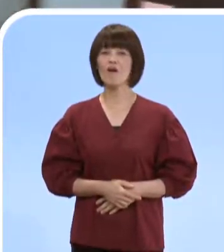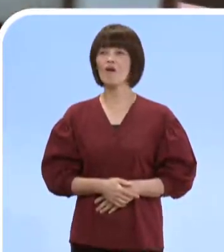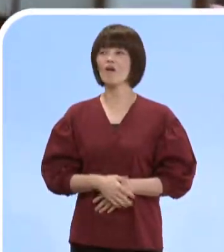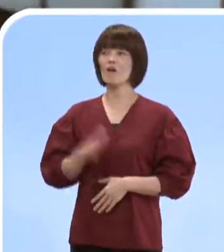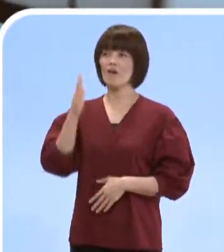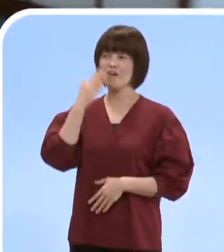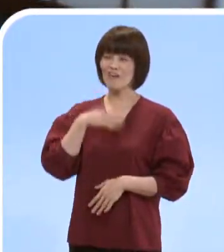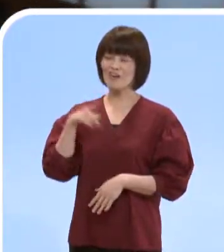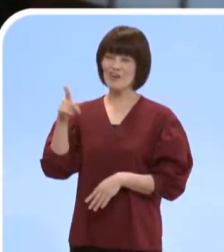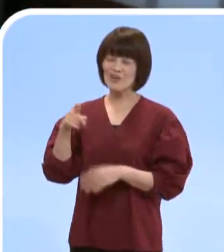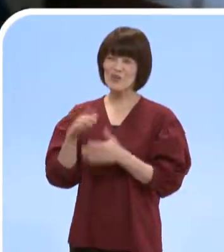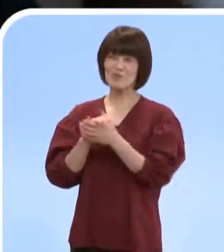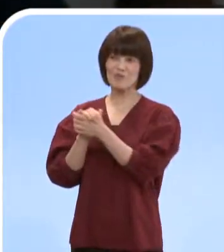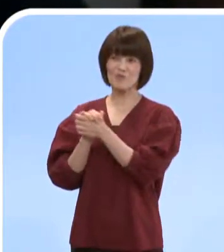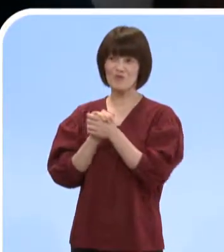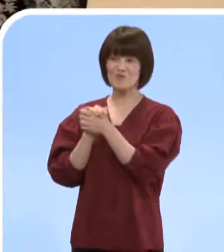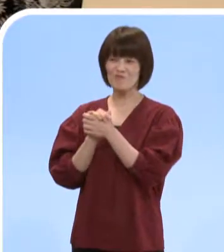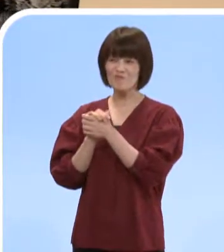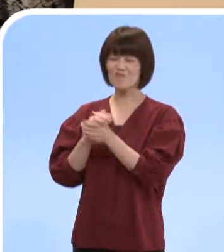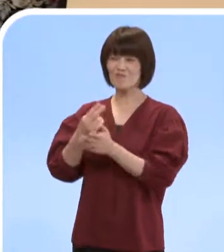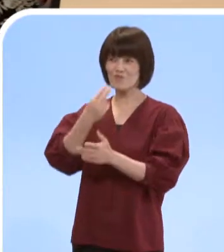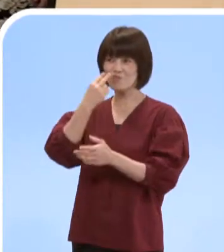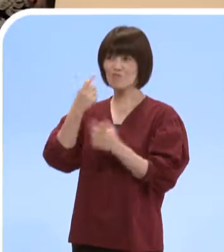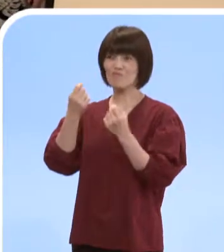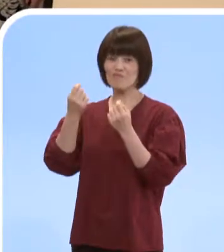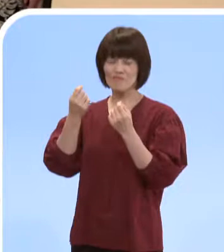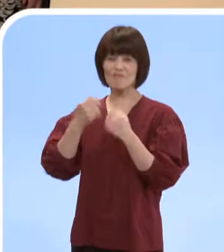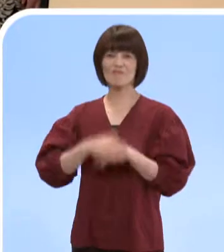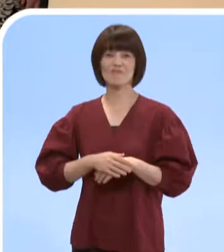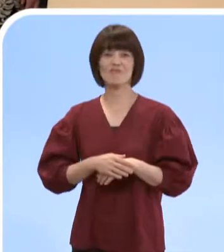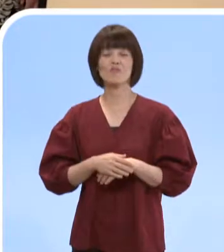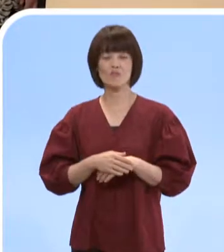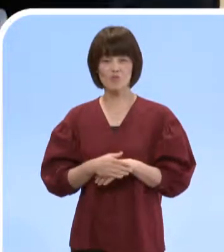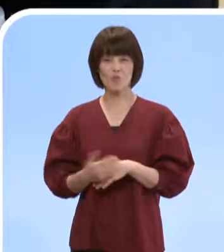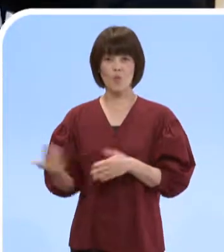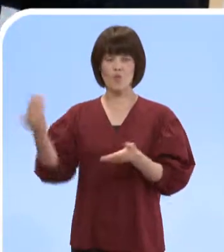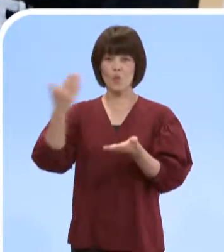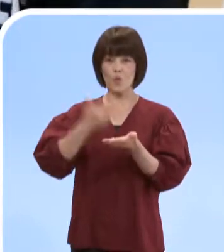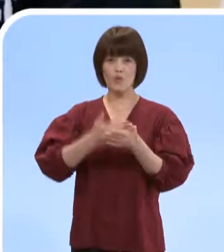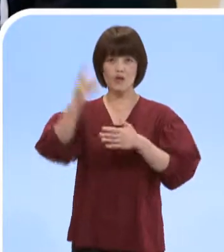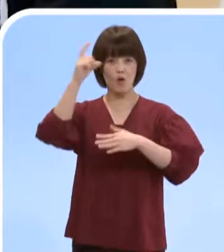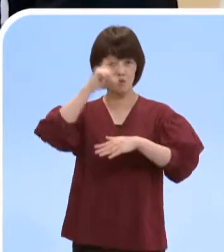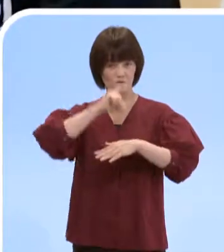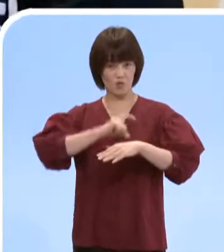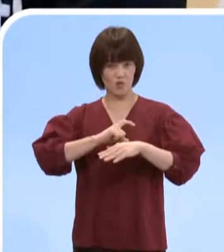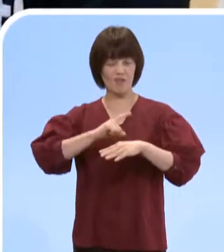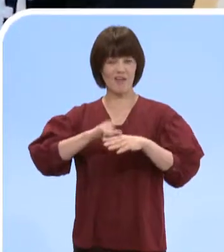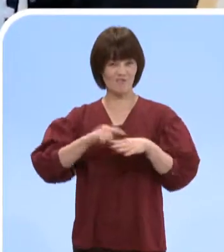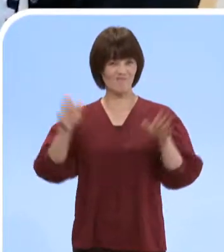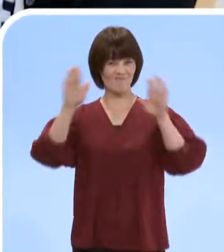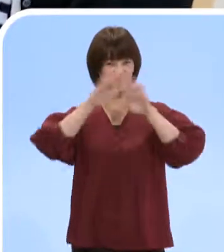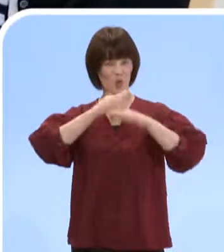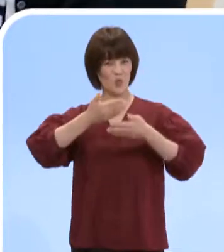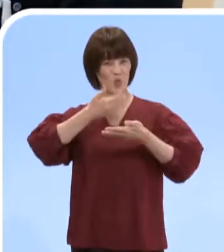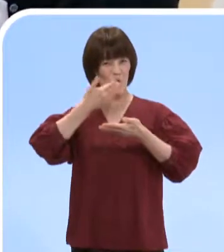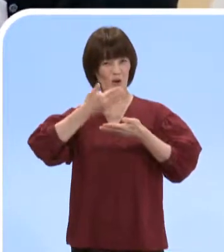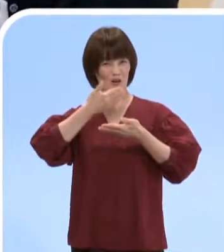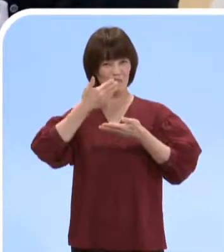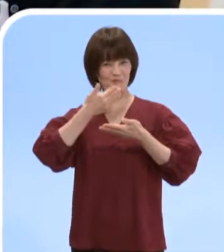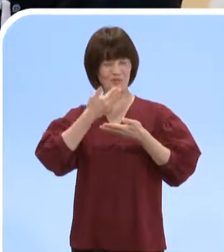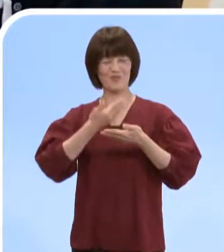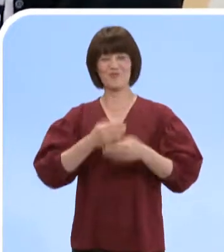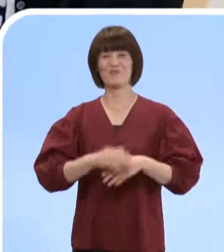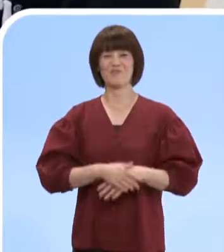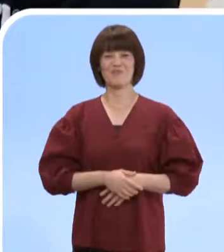なんだか親戚の家に来たみたい。到着したのが夕方だったので早速。 今 キュ ウリ